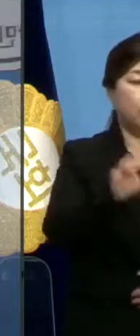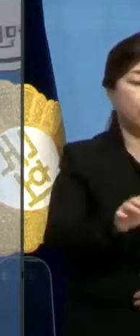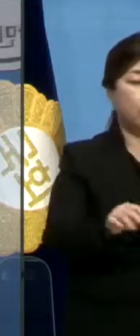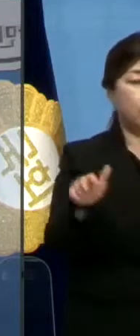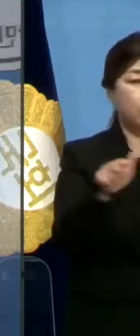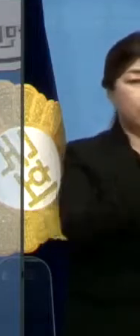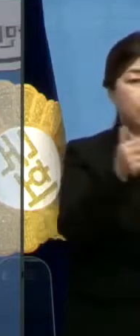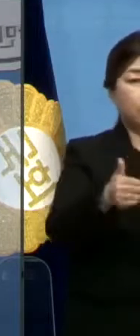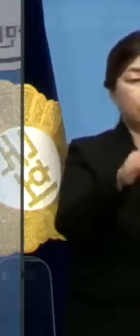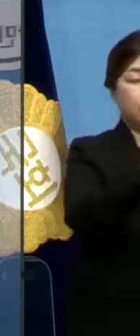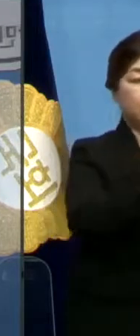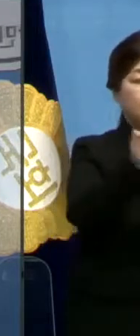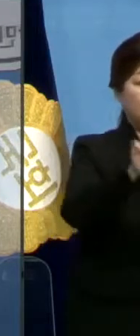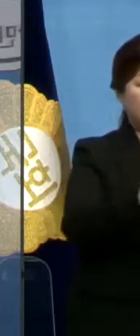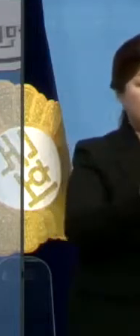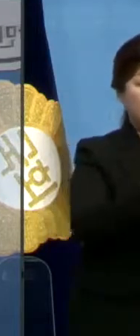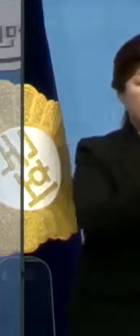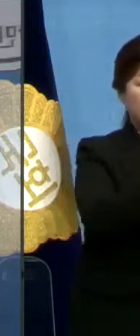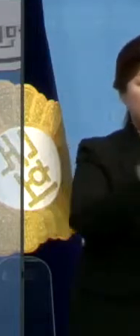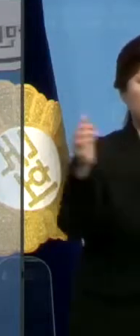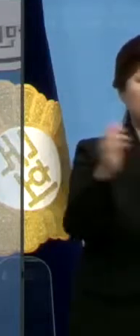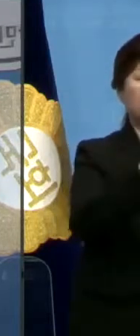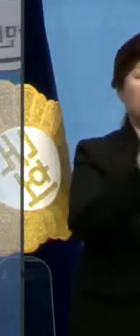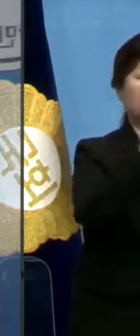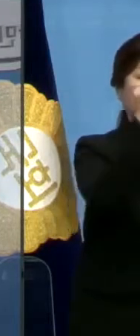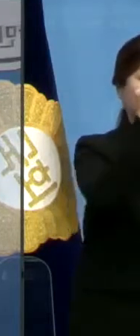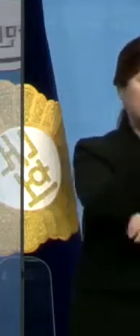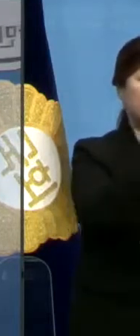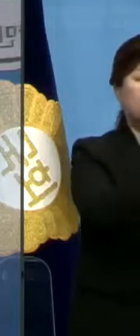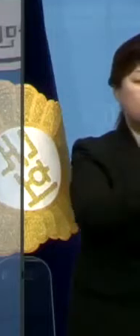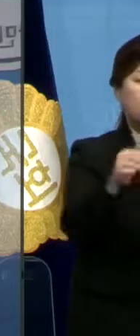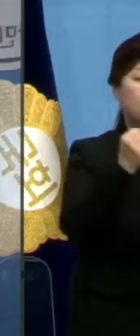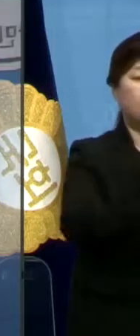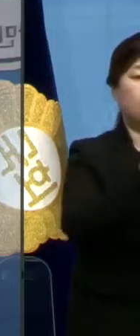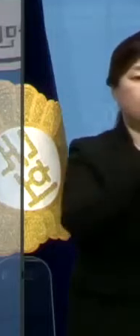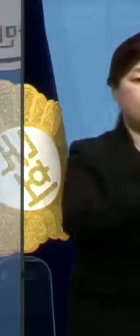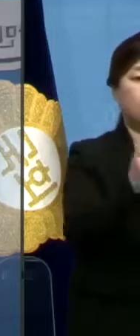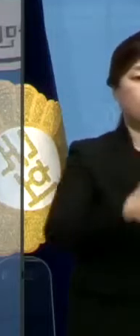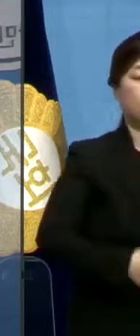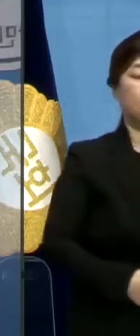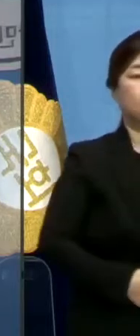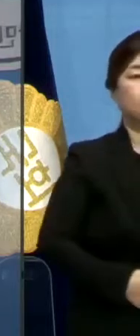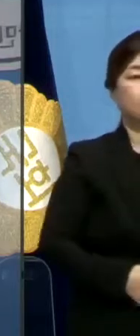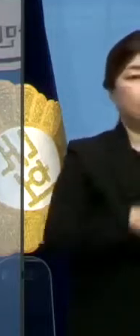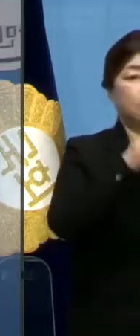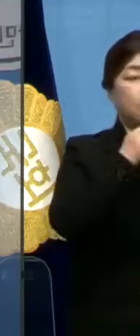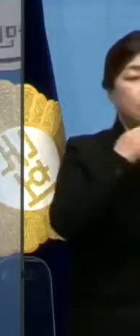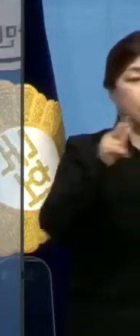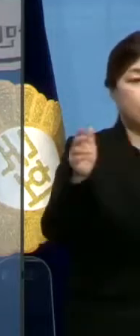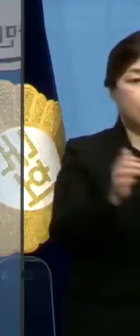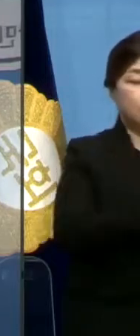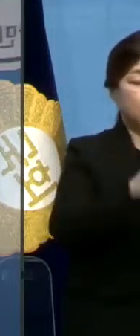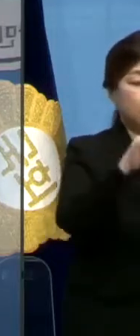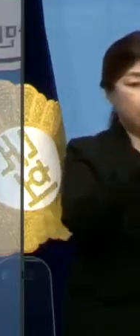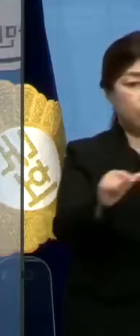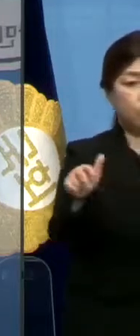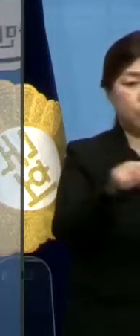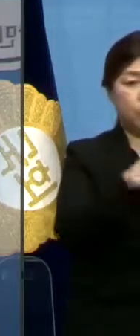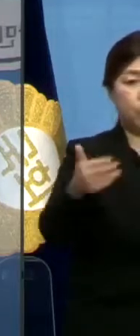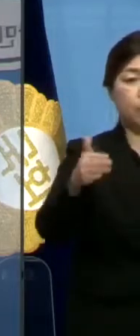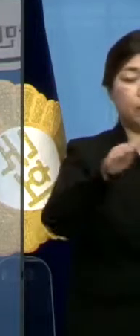대해서도 규모에 따른 집합금지 기준을 마련해야 할 것입니다. 물론 그동안 일부 종교